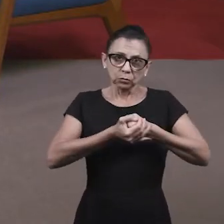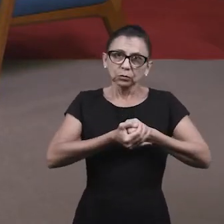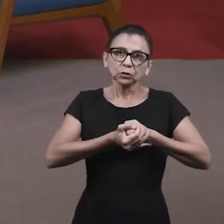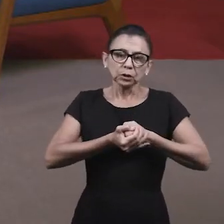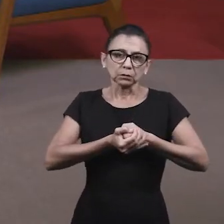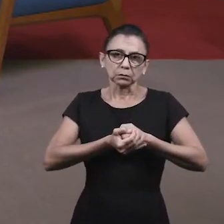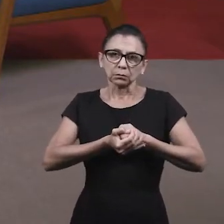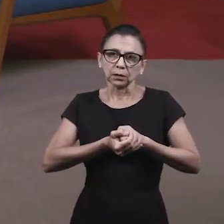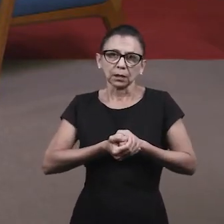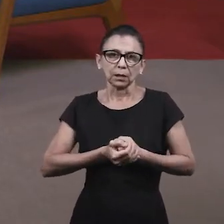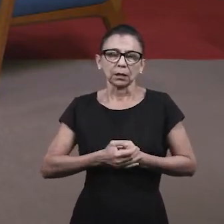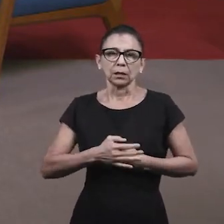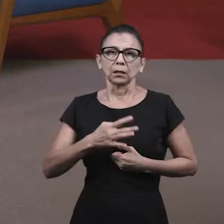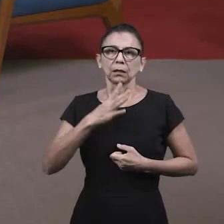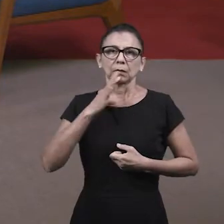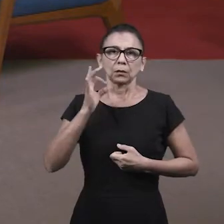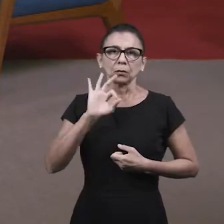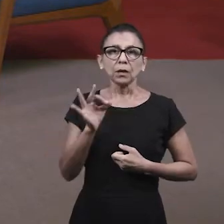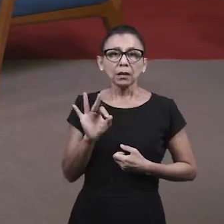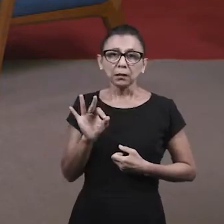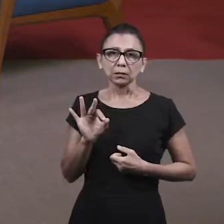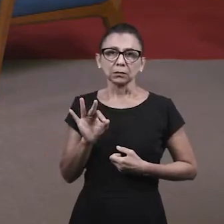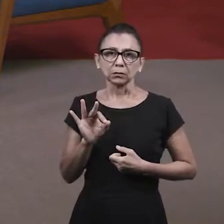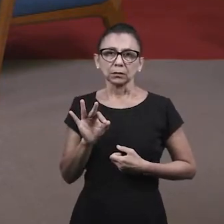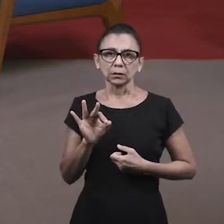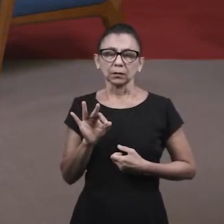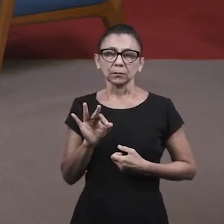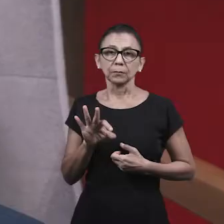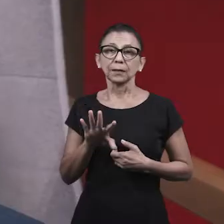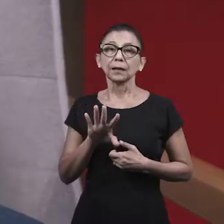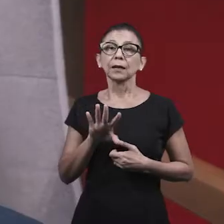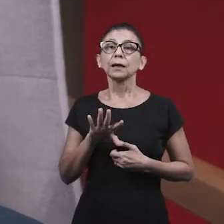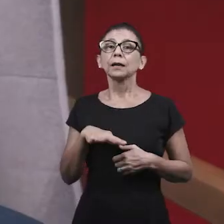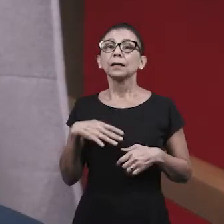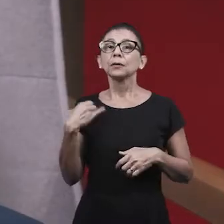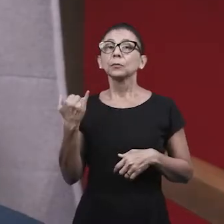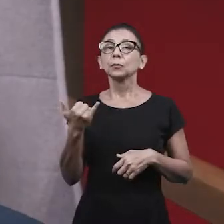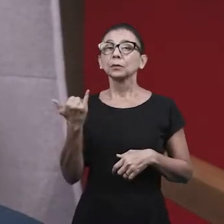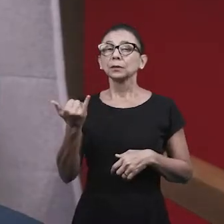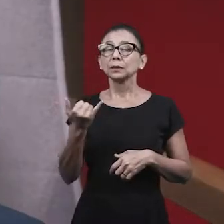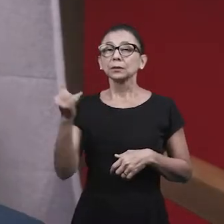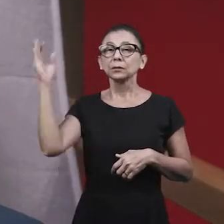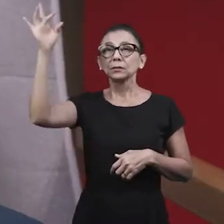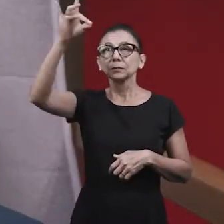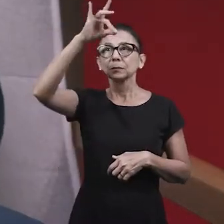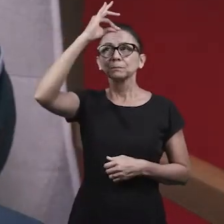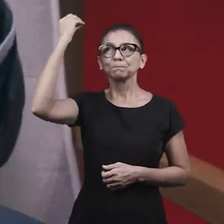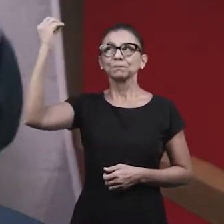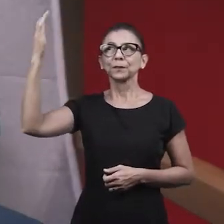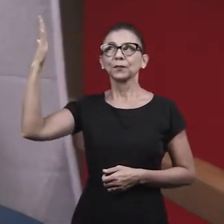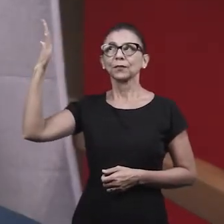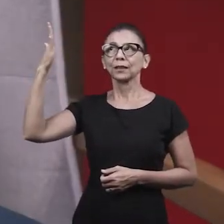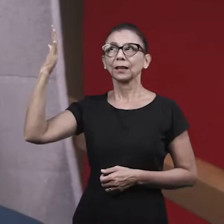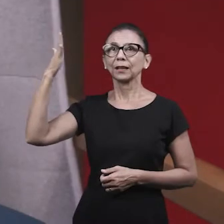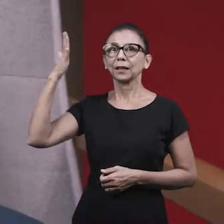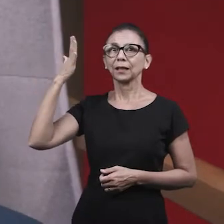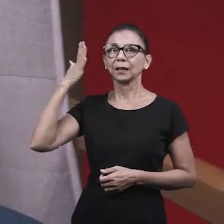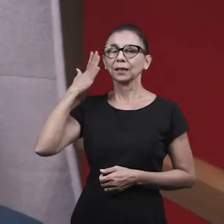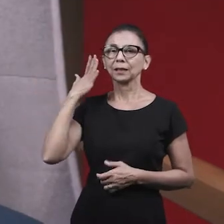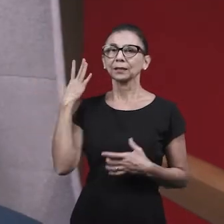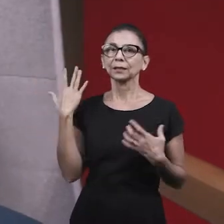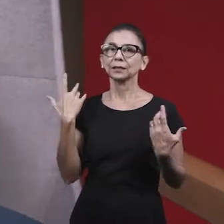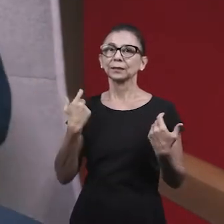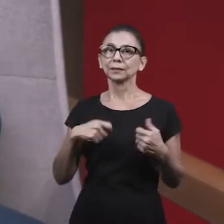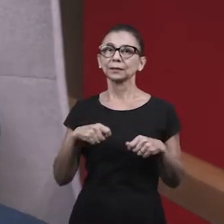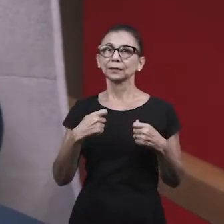Oui, parce que le mystère, comme vous venez de dire, est celui qui est occulté et a besoin d'être